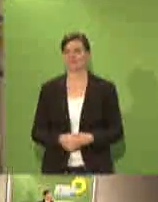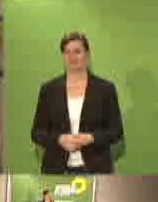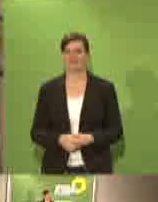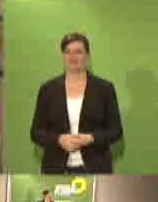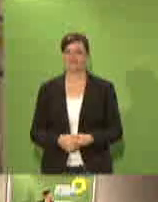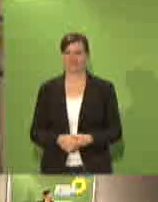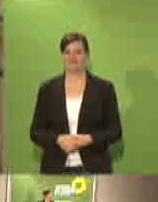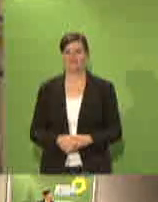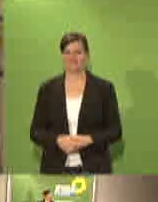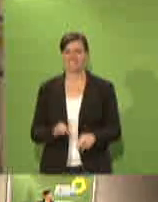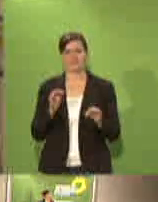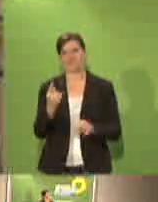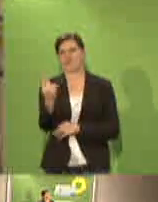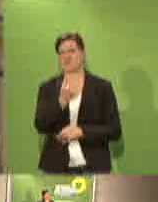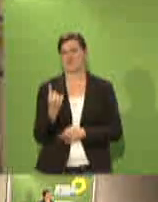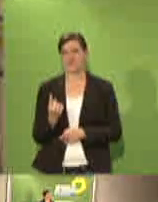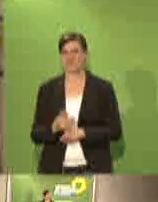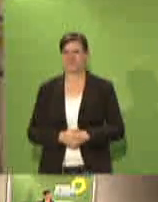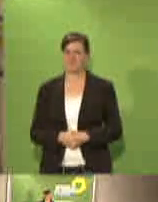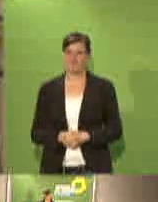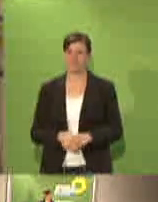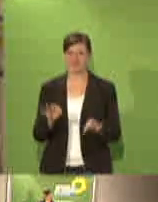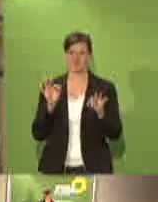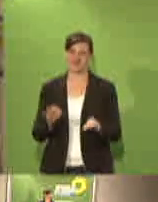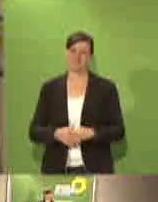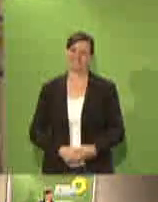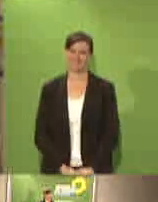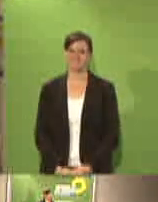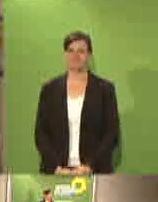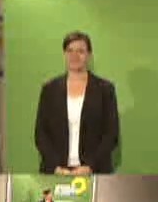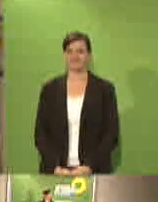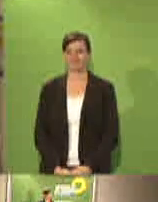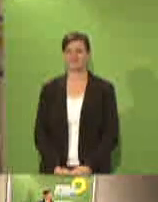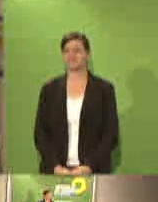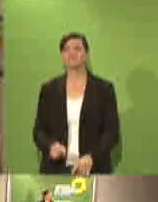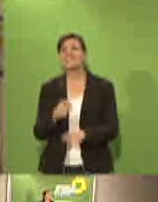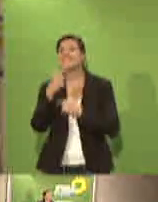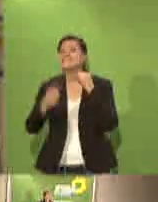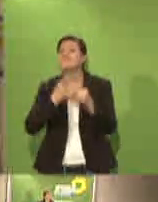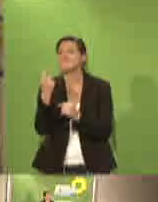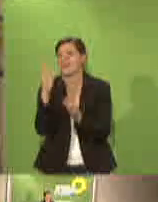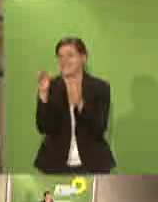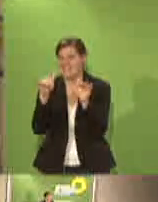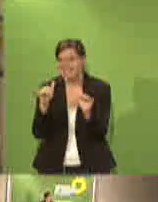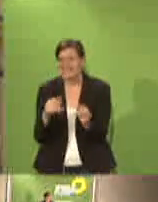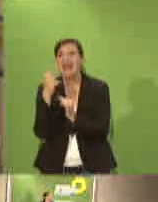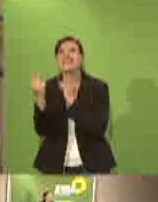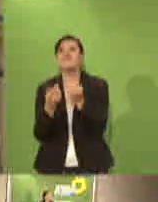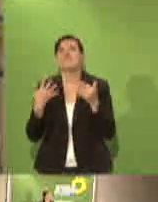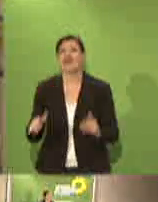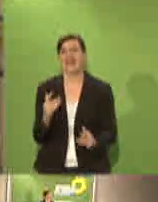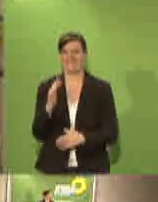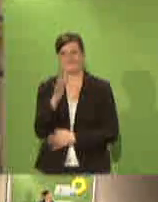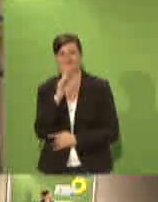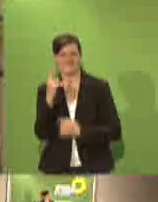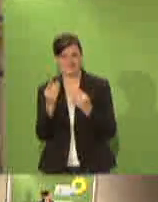sprechfähig ist. Genau, wunderbar, er ist auf dem Weg. Er ist auch immer im Einsatz. Nein, er ist immer im Einsatz, natürlich, wie wir ihn